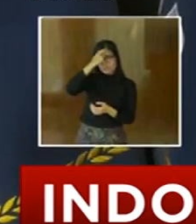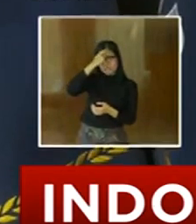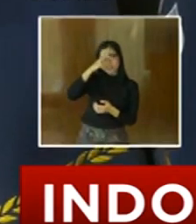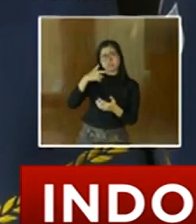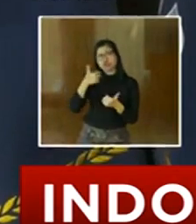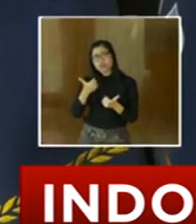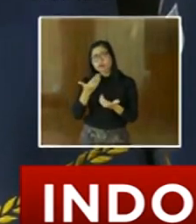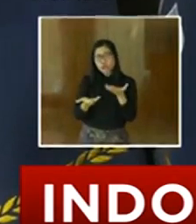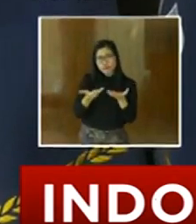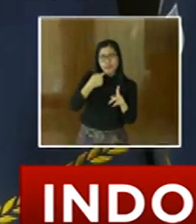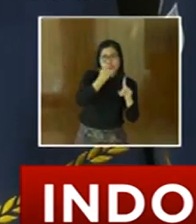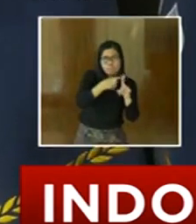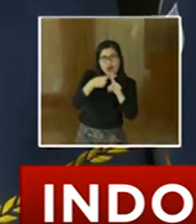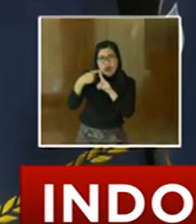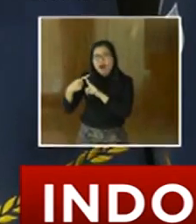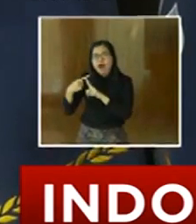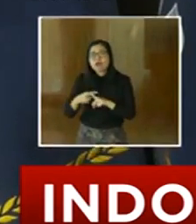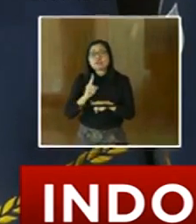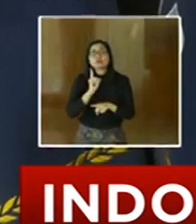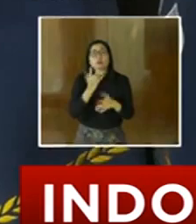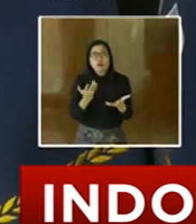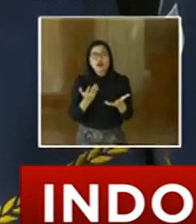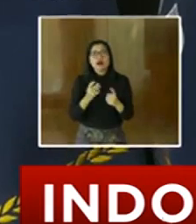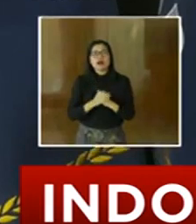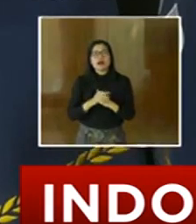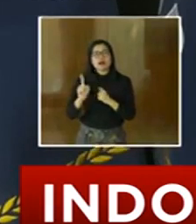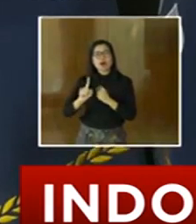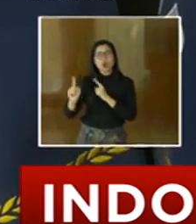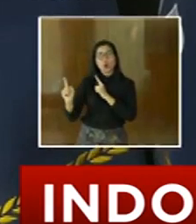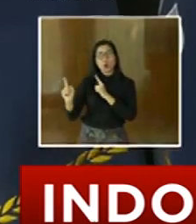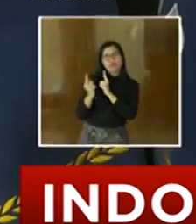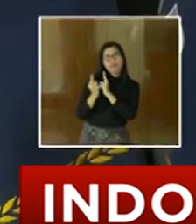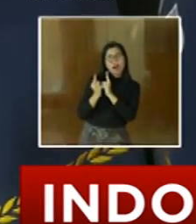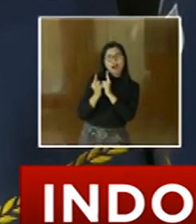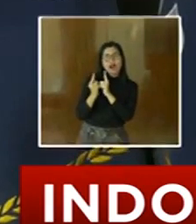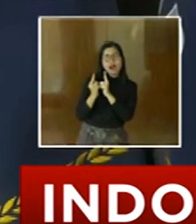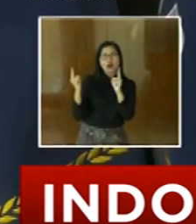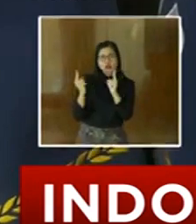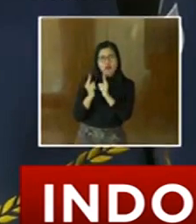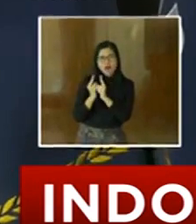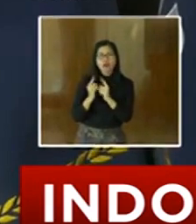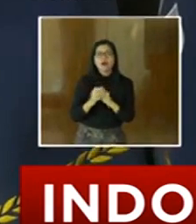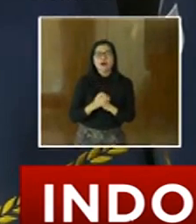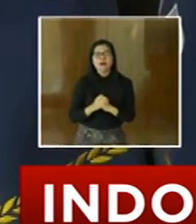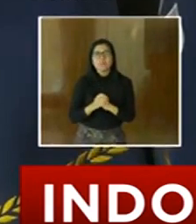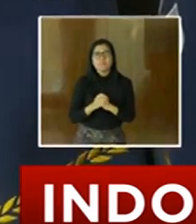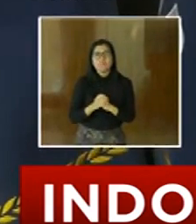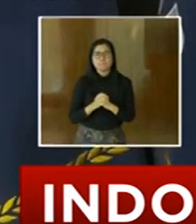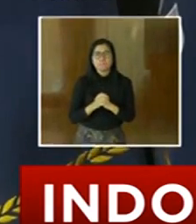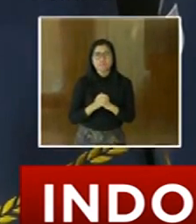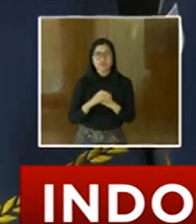ini disebabkan karena satu kontak pressing aktivitas laksanakan Kemudian yang kedua